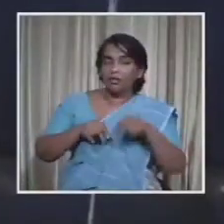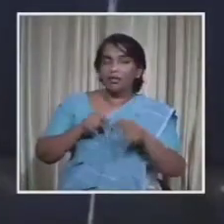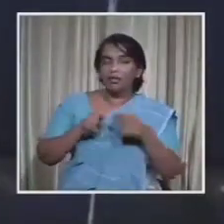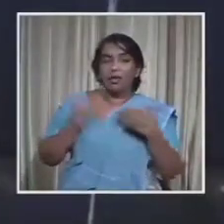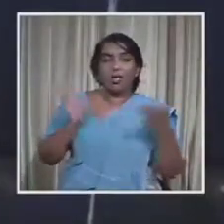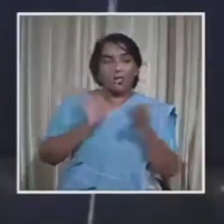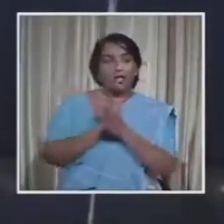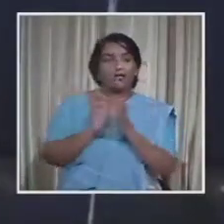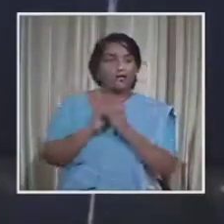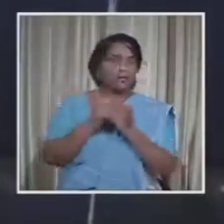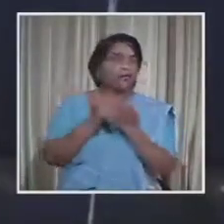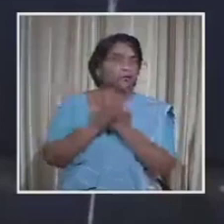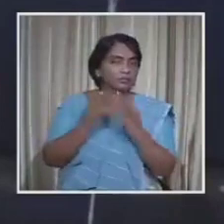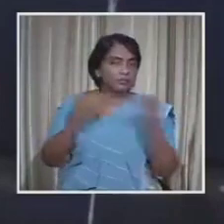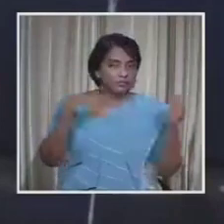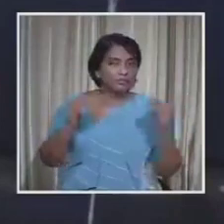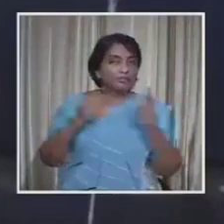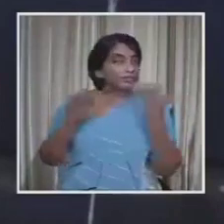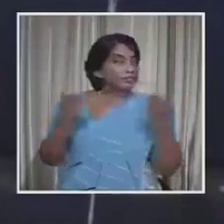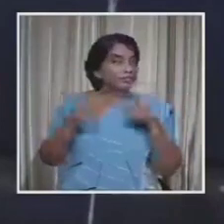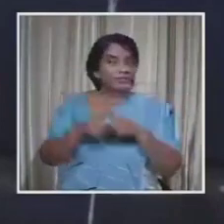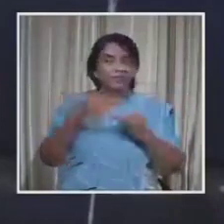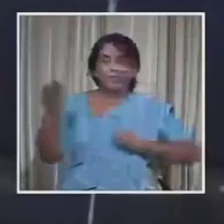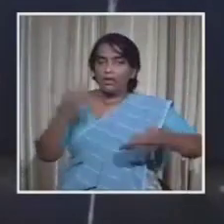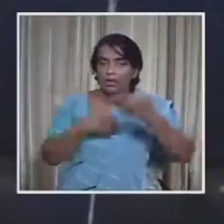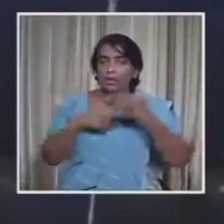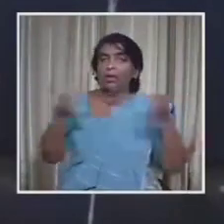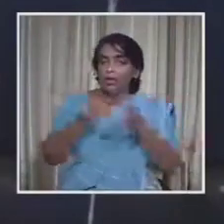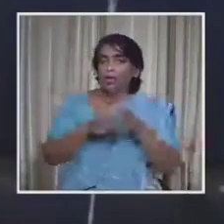செய்திருந்தார். தற்போது நாட்டிலிருந்து வெளியேறியுள்ள நாமல்